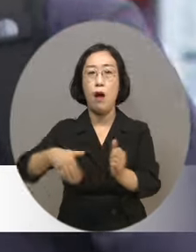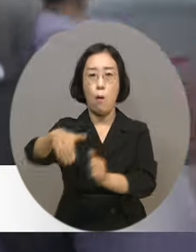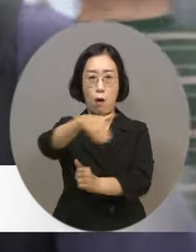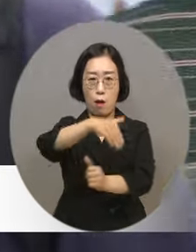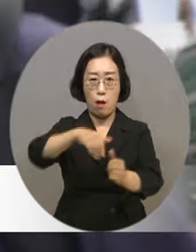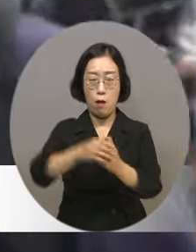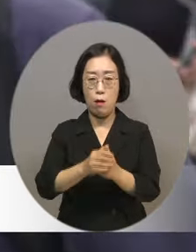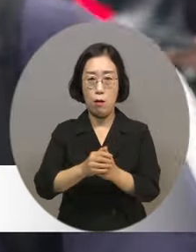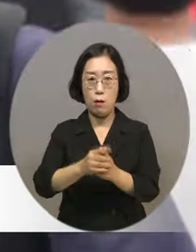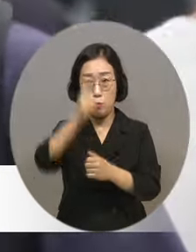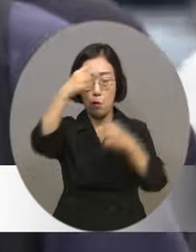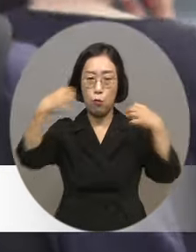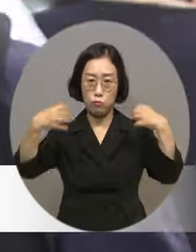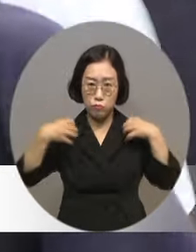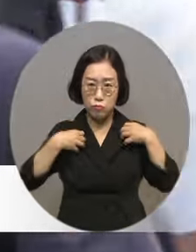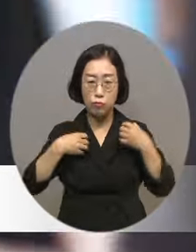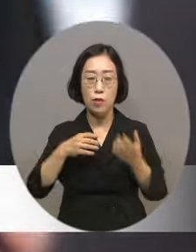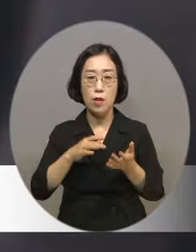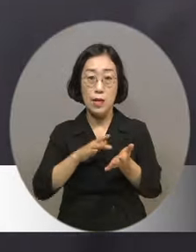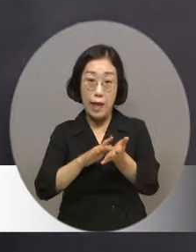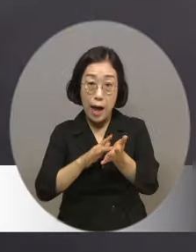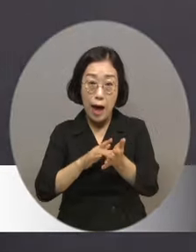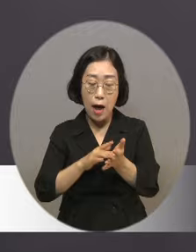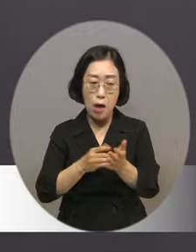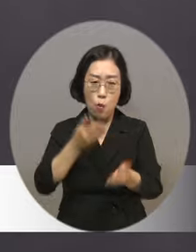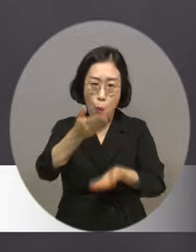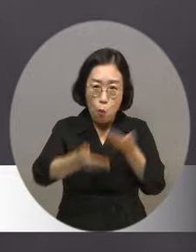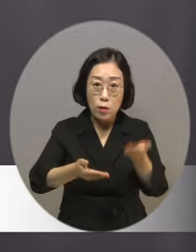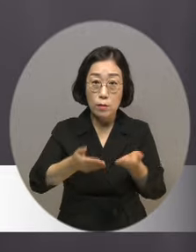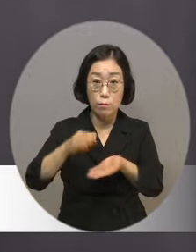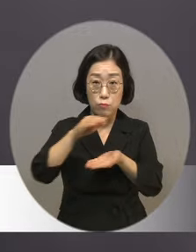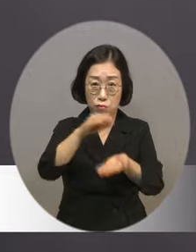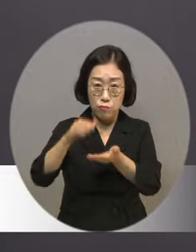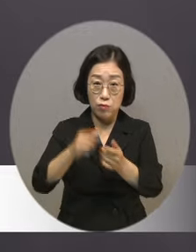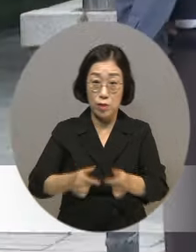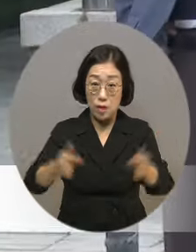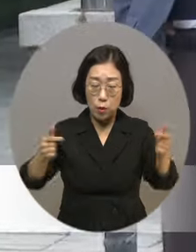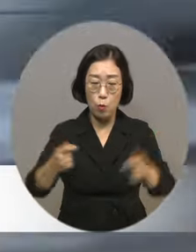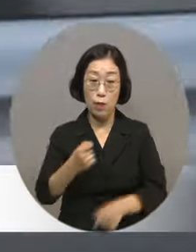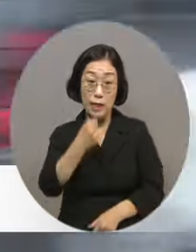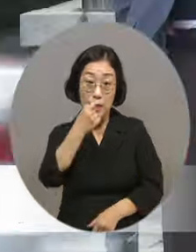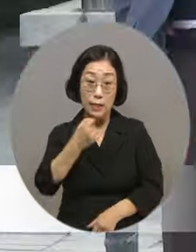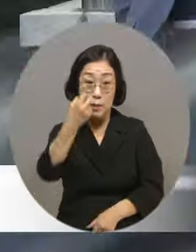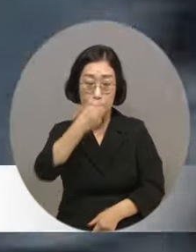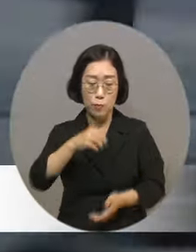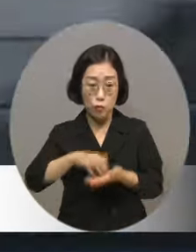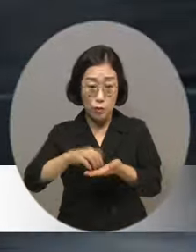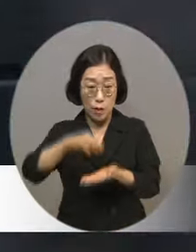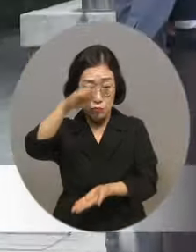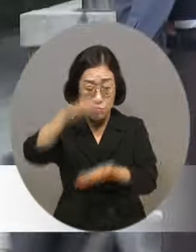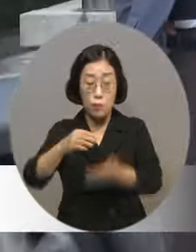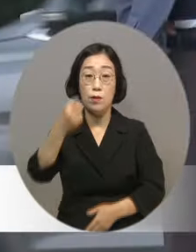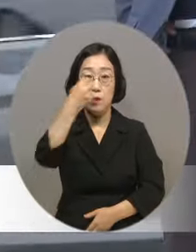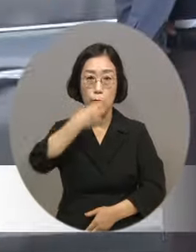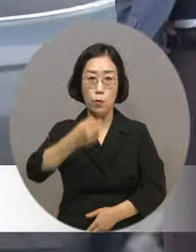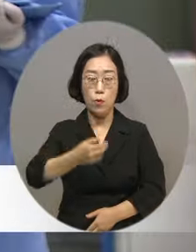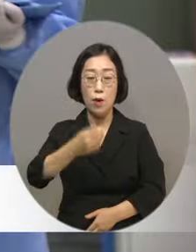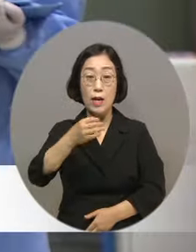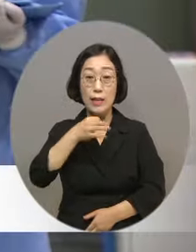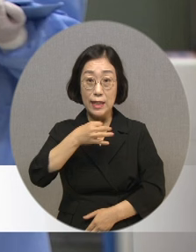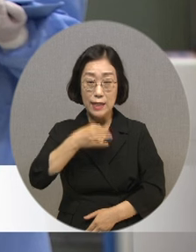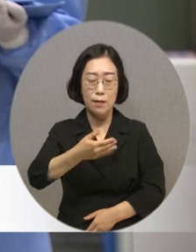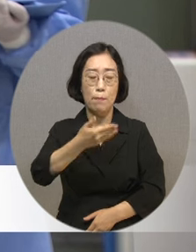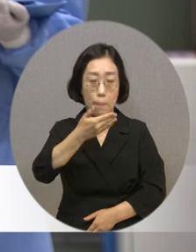코로나19 치료제 공급량을 늘리고 자가검사키트 수급 상황을 면밀히 살피는 한편 기침예절과 손 씻기